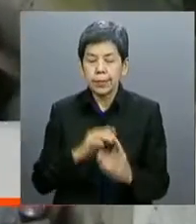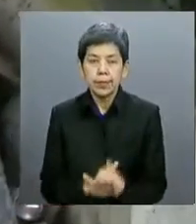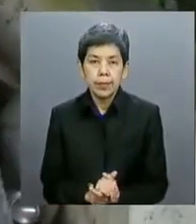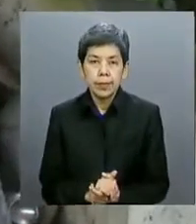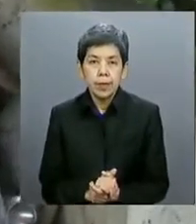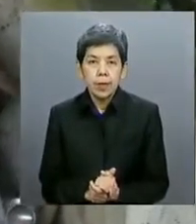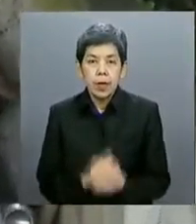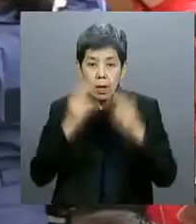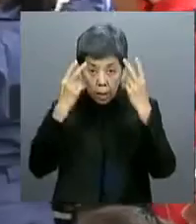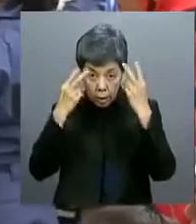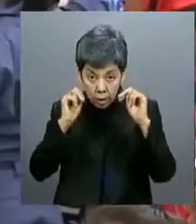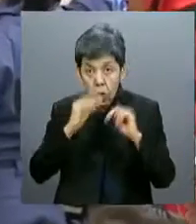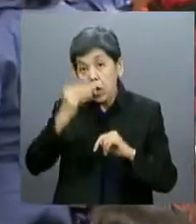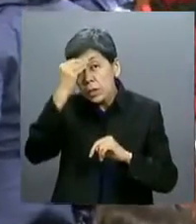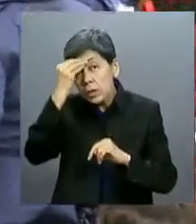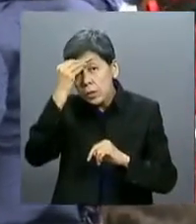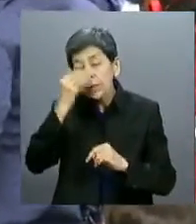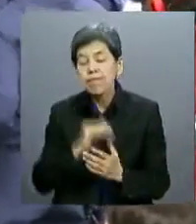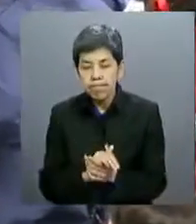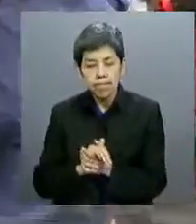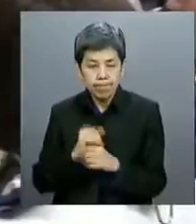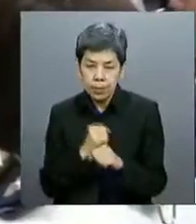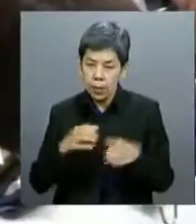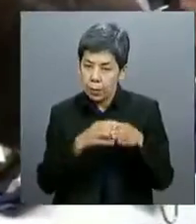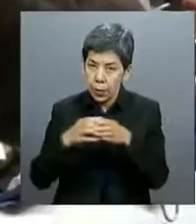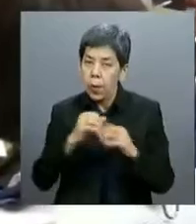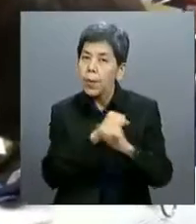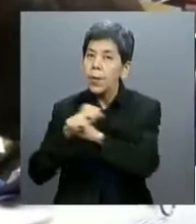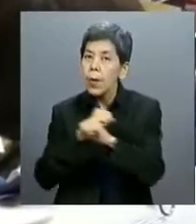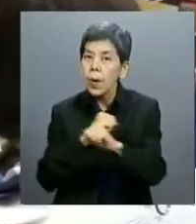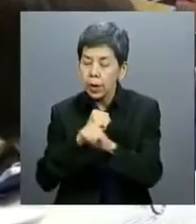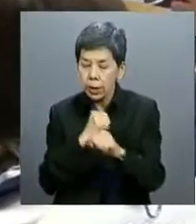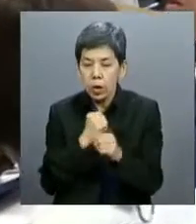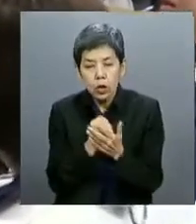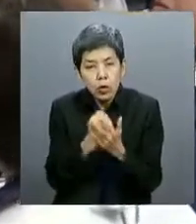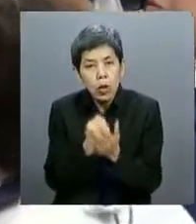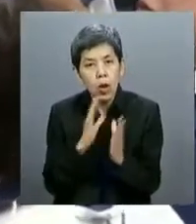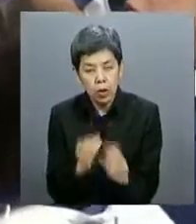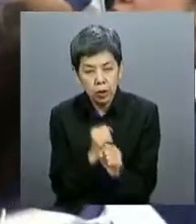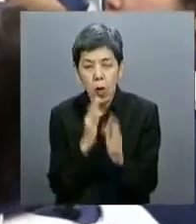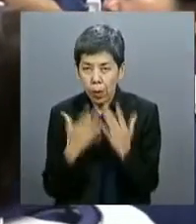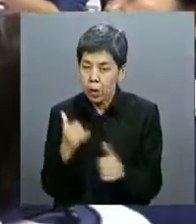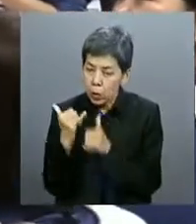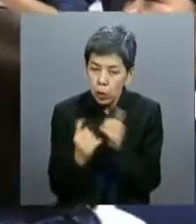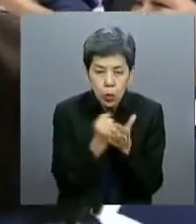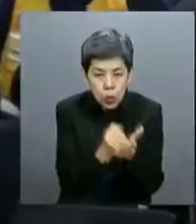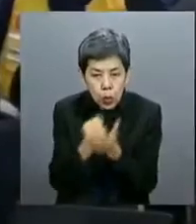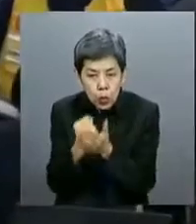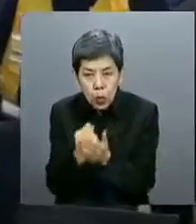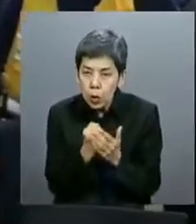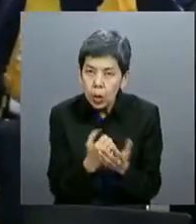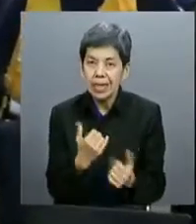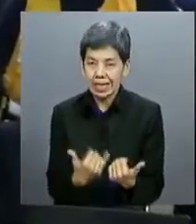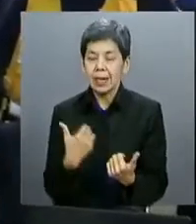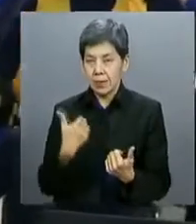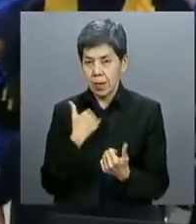ด้านนายกรัฐมนตรีชินโสะอาเบะสั่งการให้กองกำลังป้องกันตนเองและเจ้าหน้าที่กู้ภัยจำนวนมากช่วยเหลือและกู้ภัย